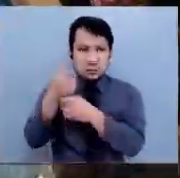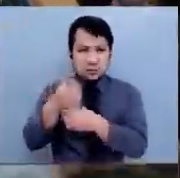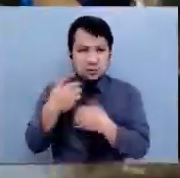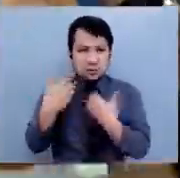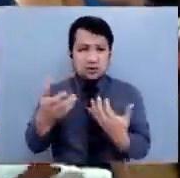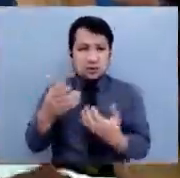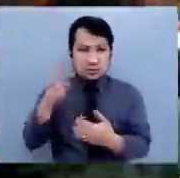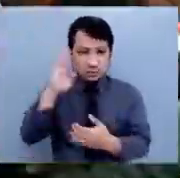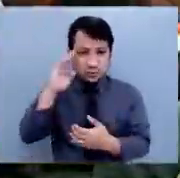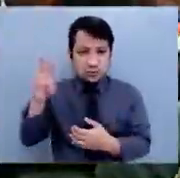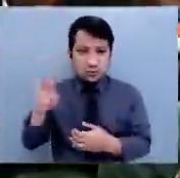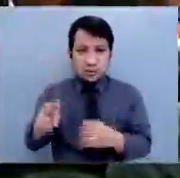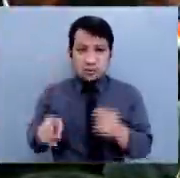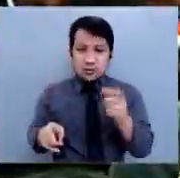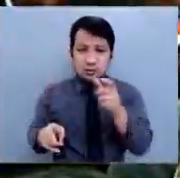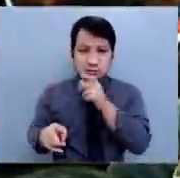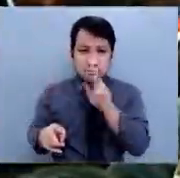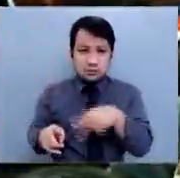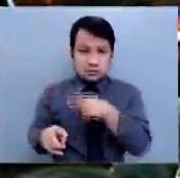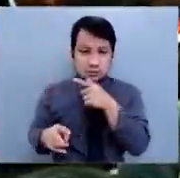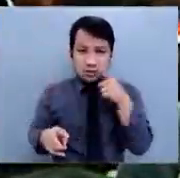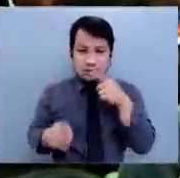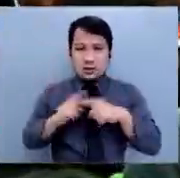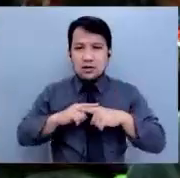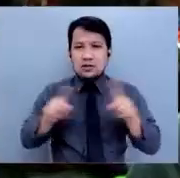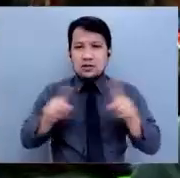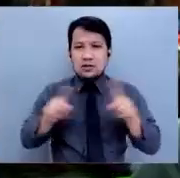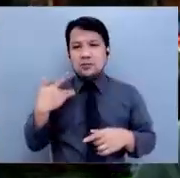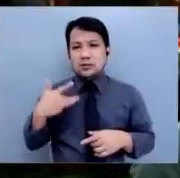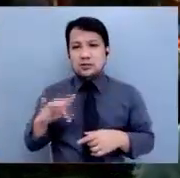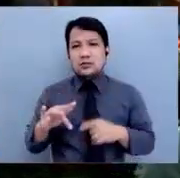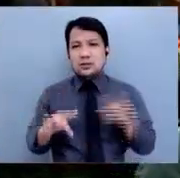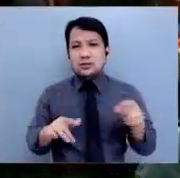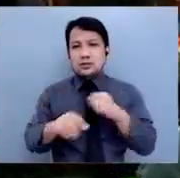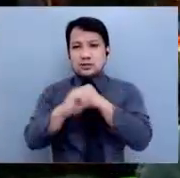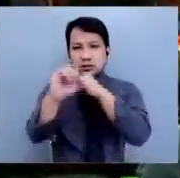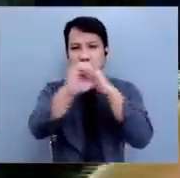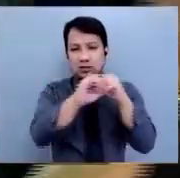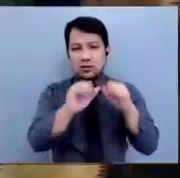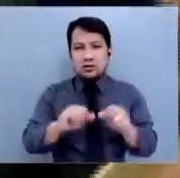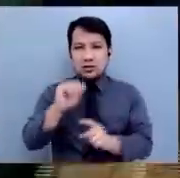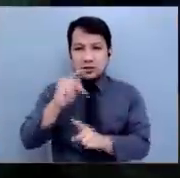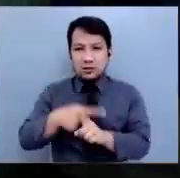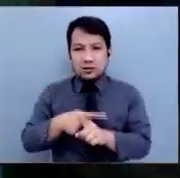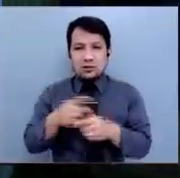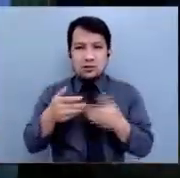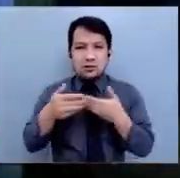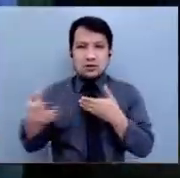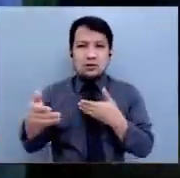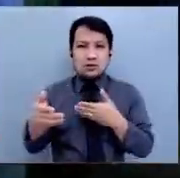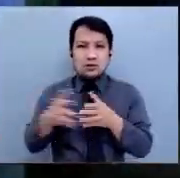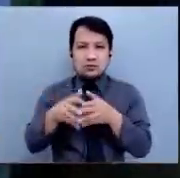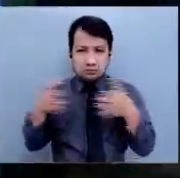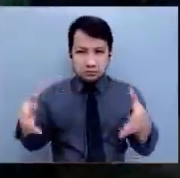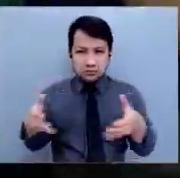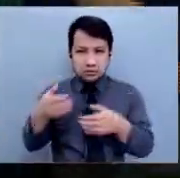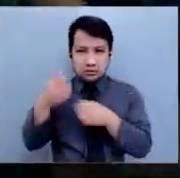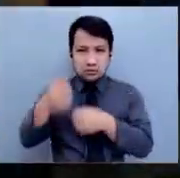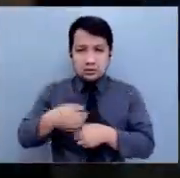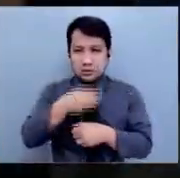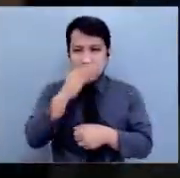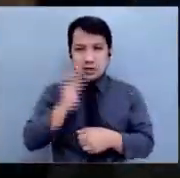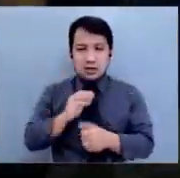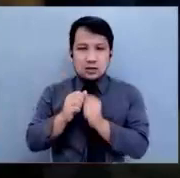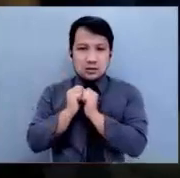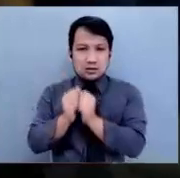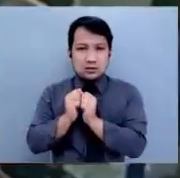at Robredo. Iba naman daw kasi ang estilo niya sa kampanya. Pero sa Abril, meron daw ilang malalaking rally si Pacquiao kasama ang